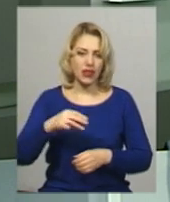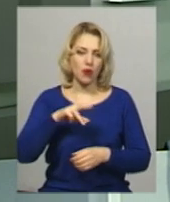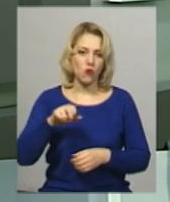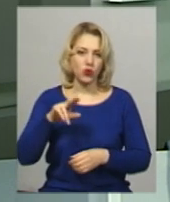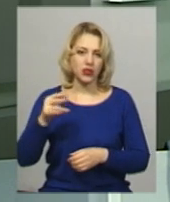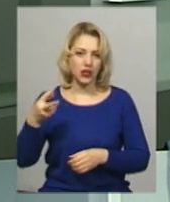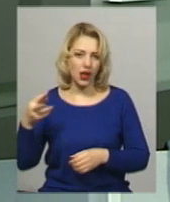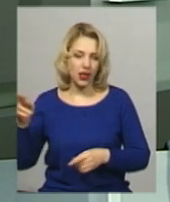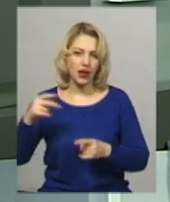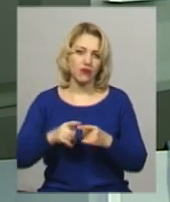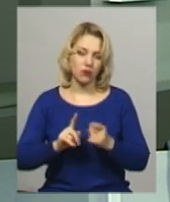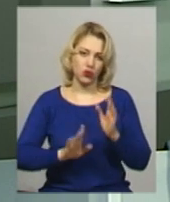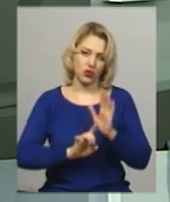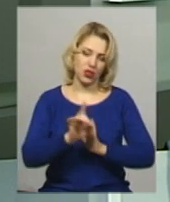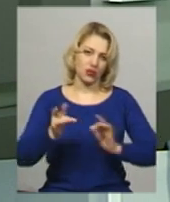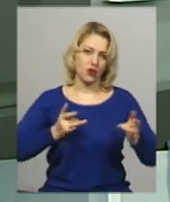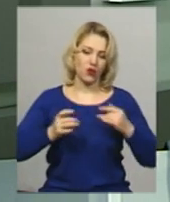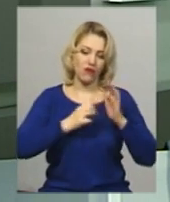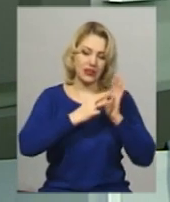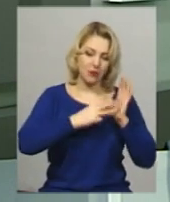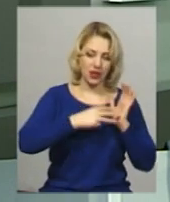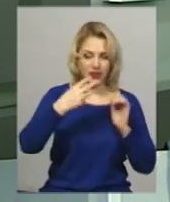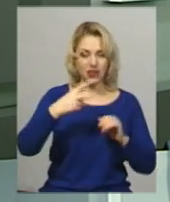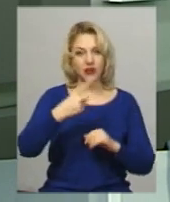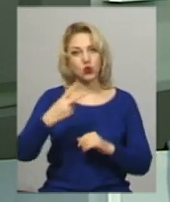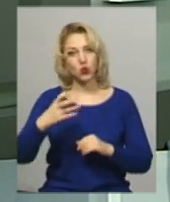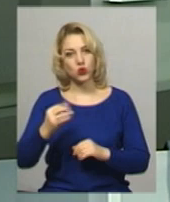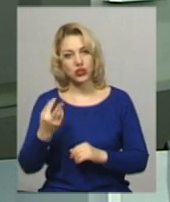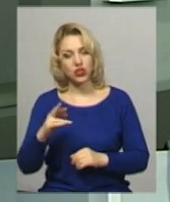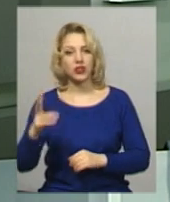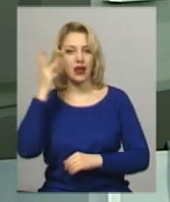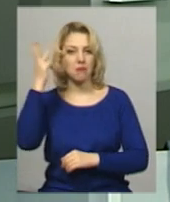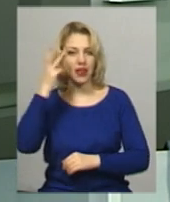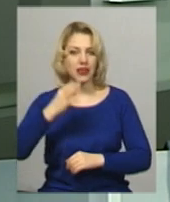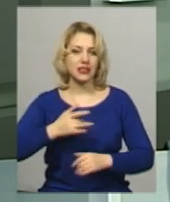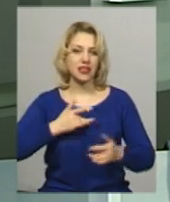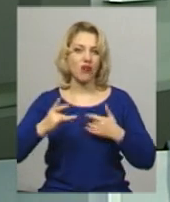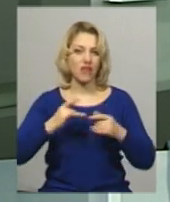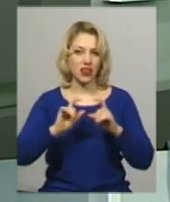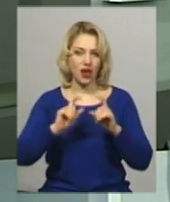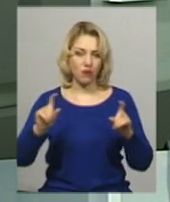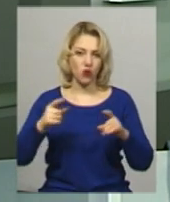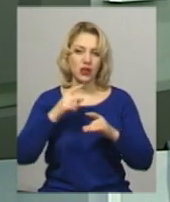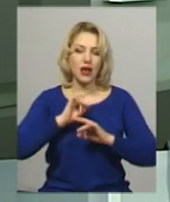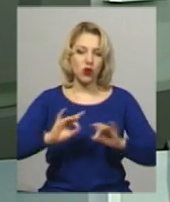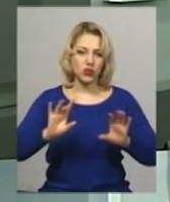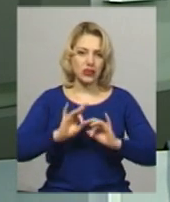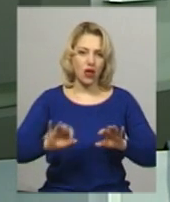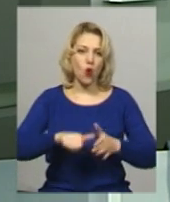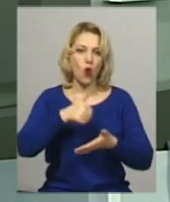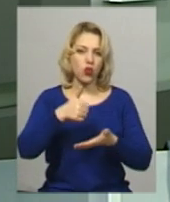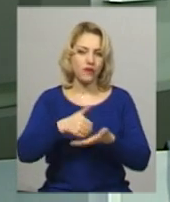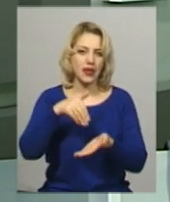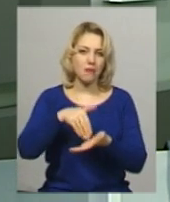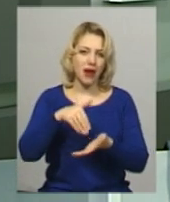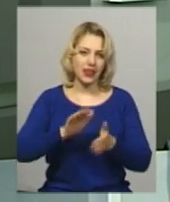Святковий концерт розпочнеться о 18:30 22 січня у Хмельницькій обласній філармонії, каже головний балетмейстер академічного ансамблю пісні і